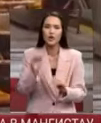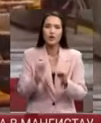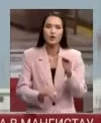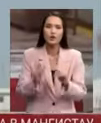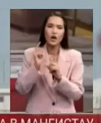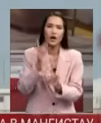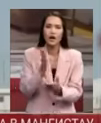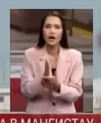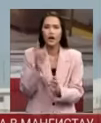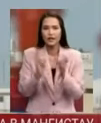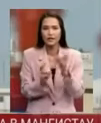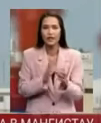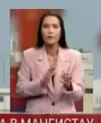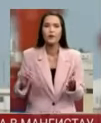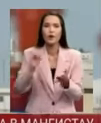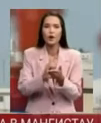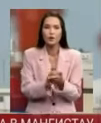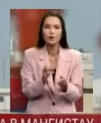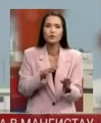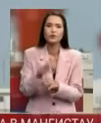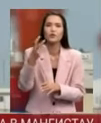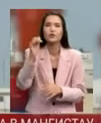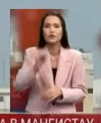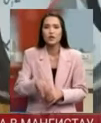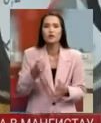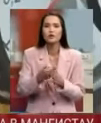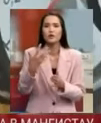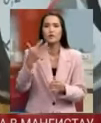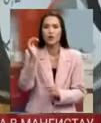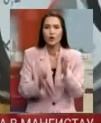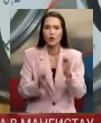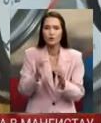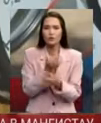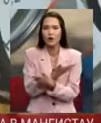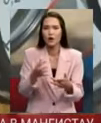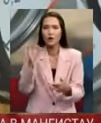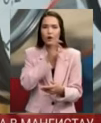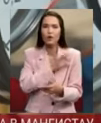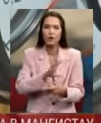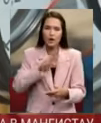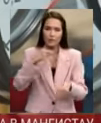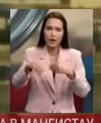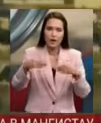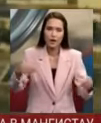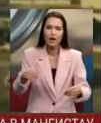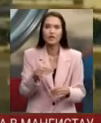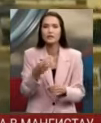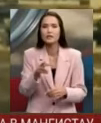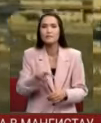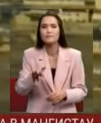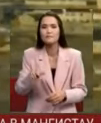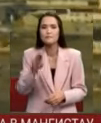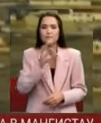будут производить до 250 тысяч тонн готовой продукции. Это насосно-компрессорные и линейные трубы. Локация нового